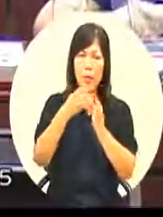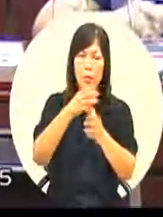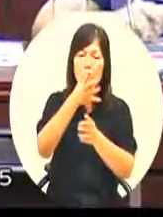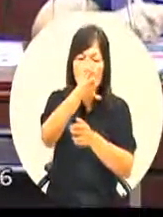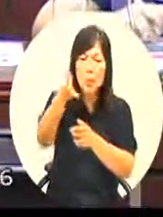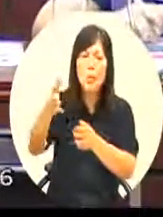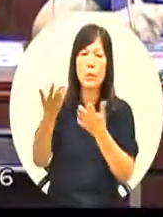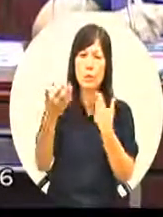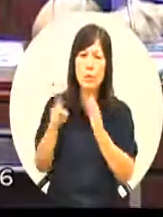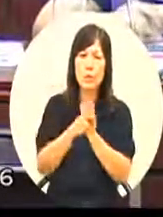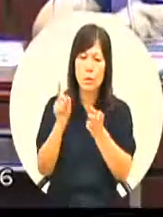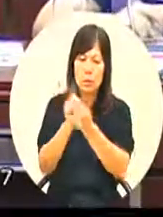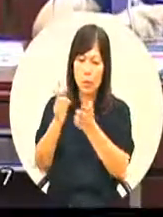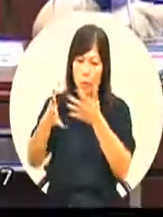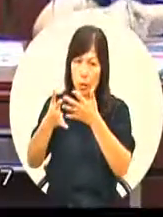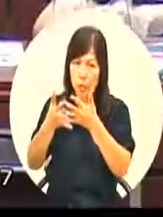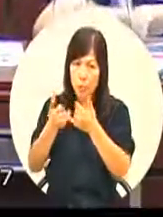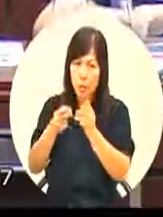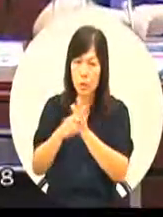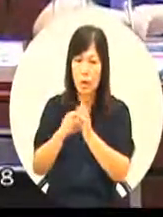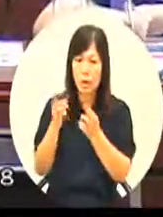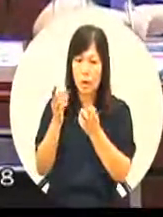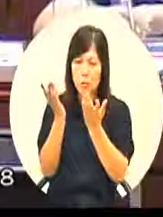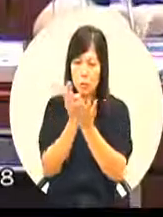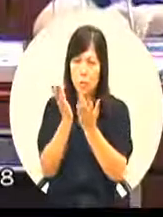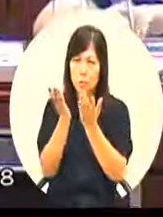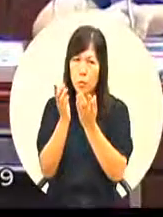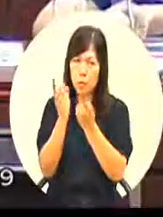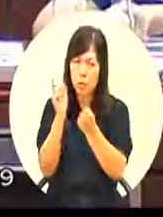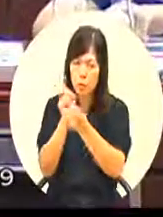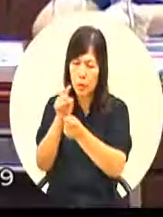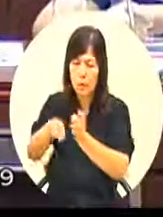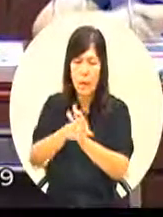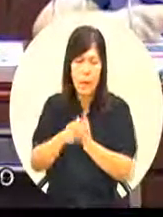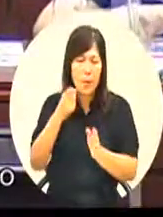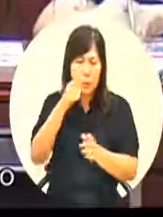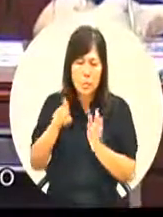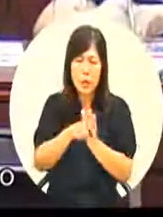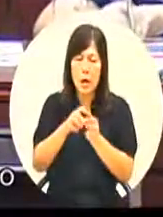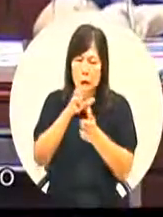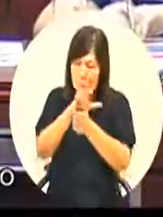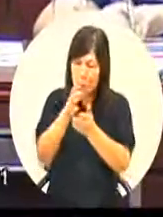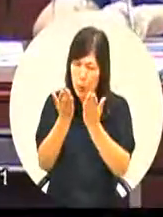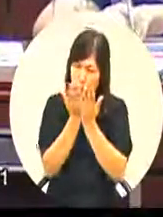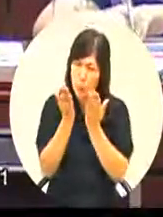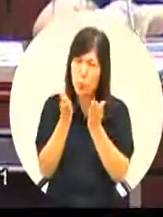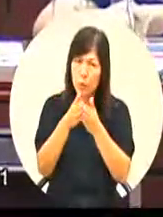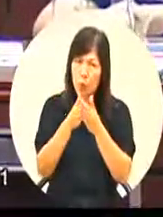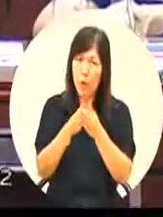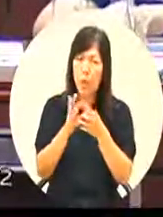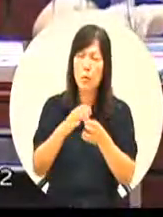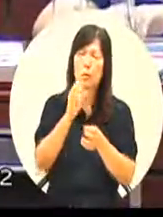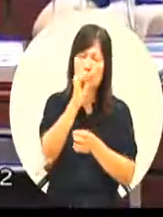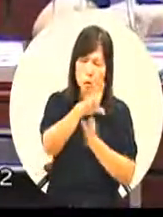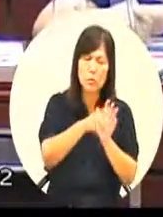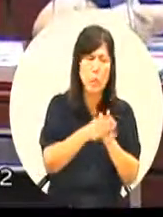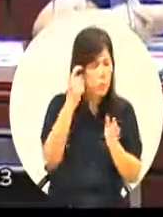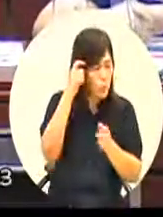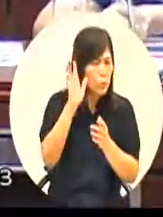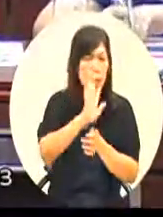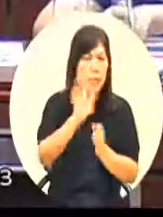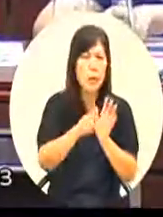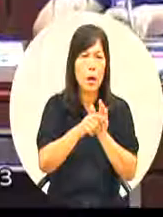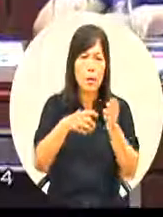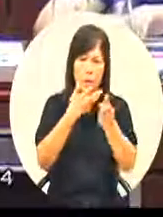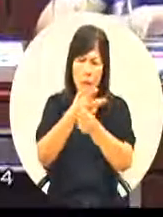解，说对学生如果他对客服他是不想上，一定要强迫他上吗？如果他反映他不上就是要让他